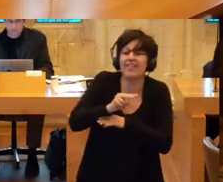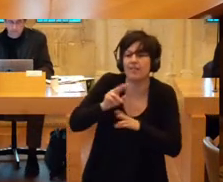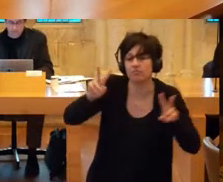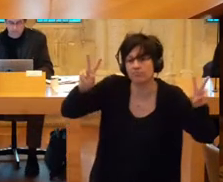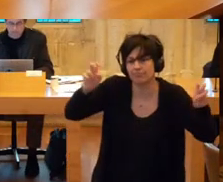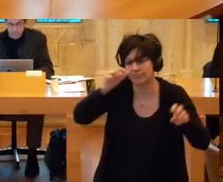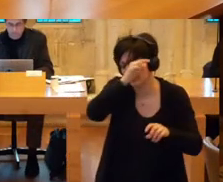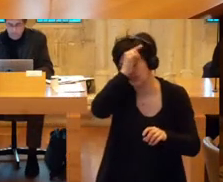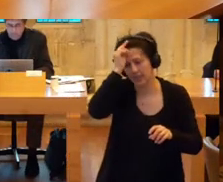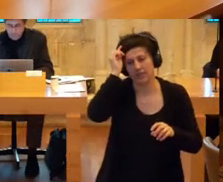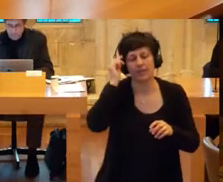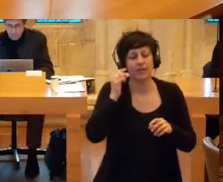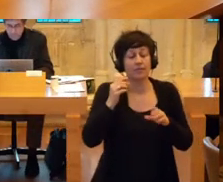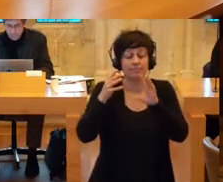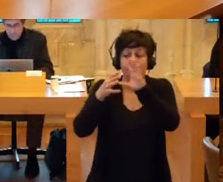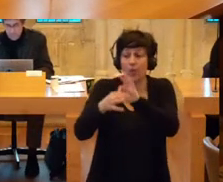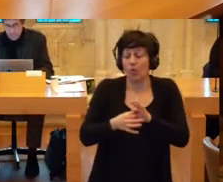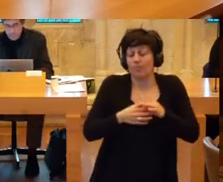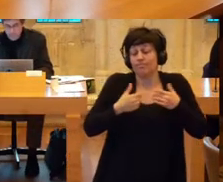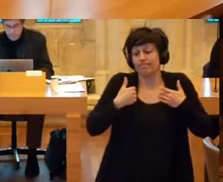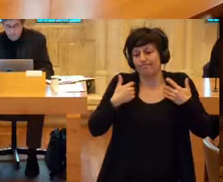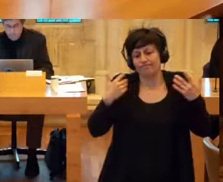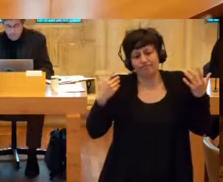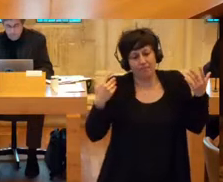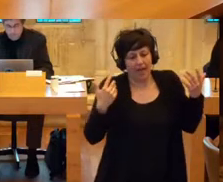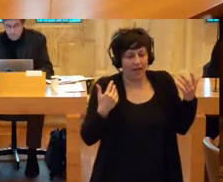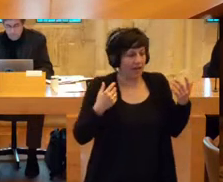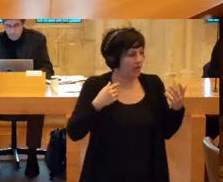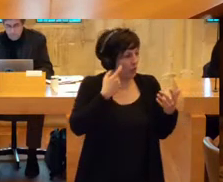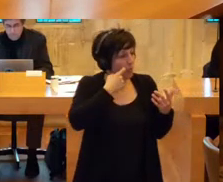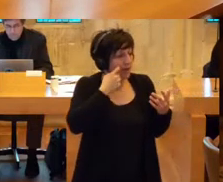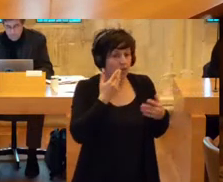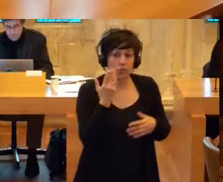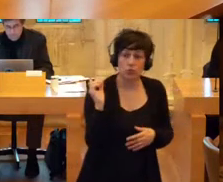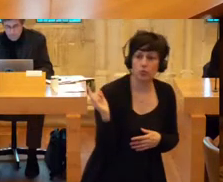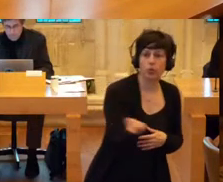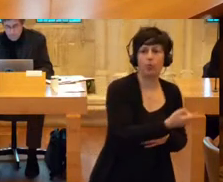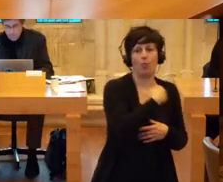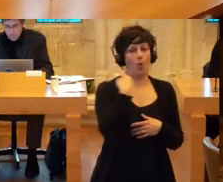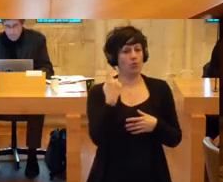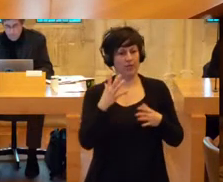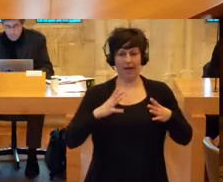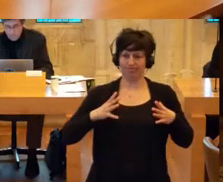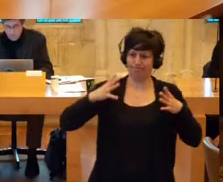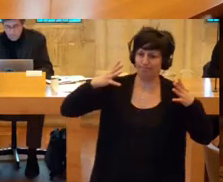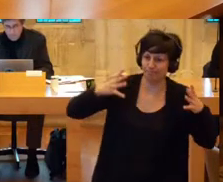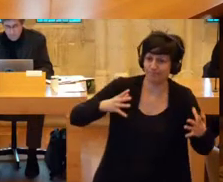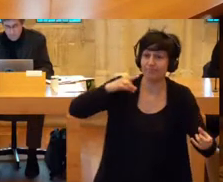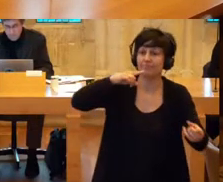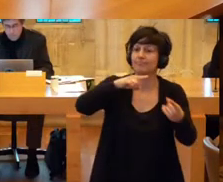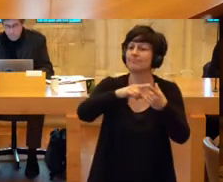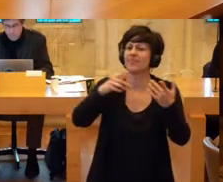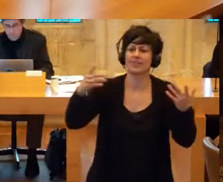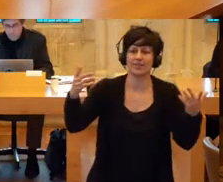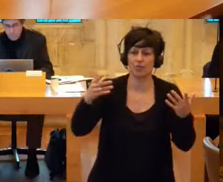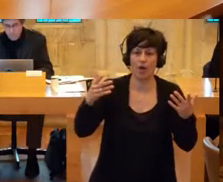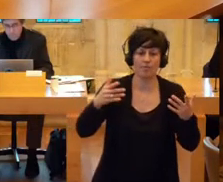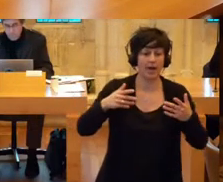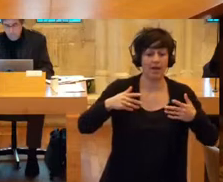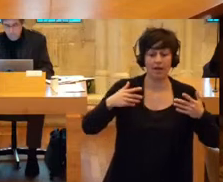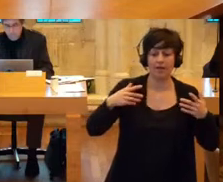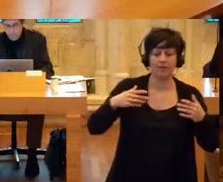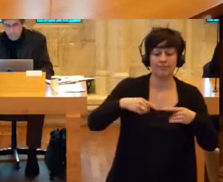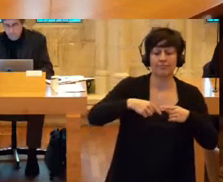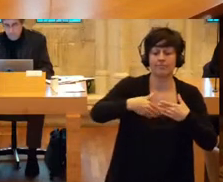amène à une sorte de mobilisation générale pour s'approcher, effectivement, de ces moments partagés que nous